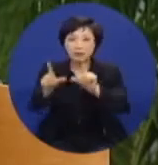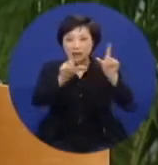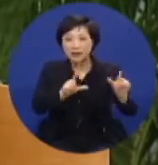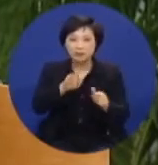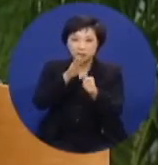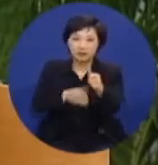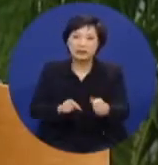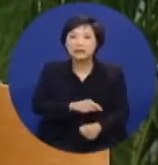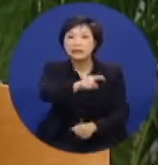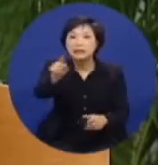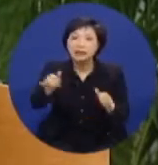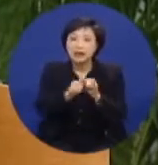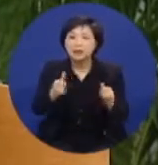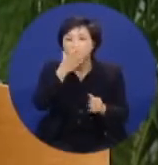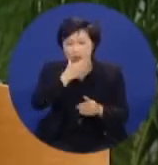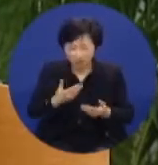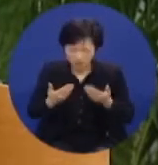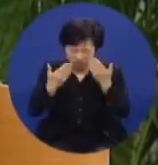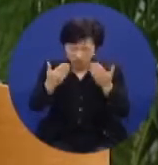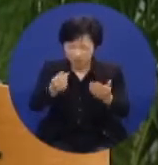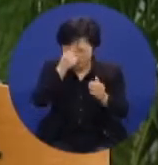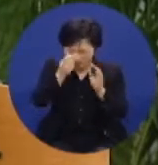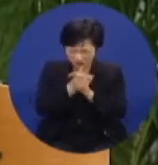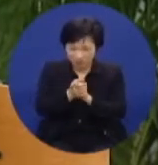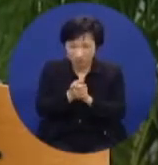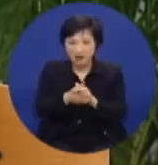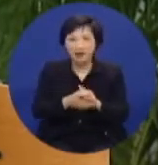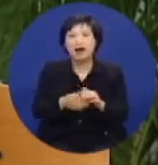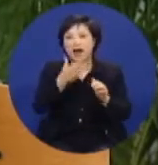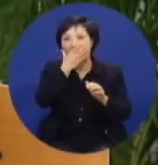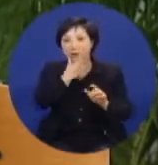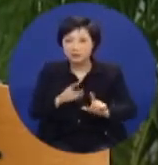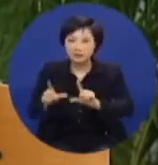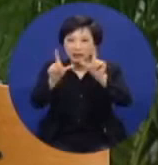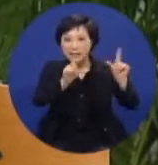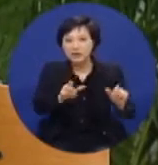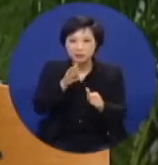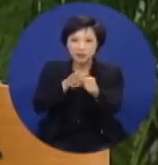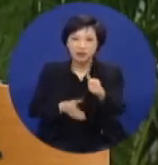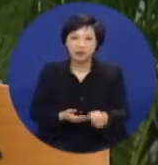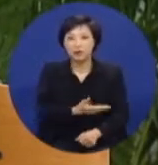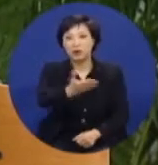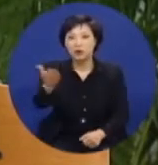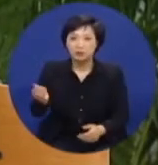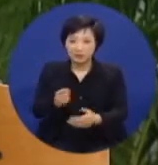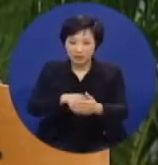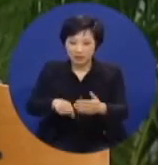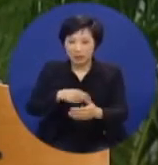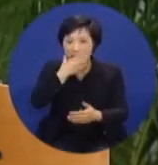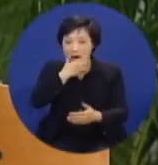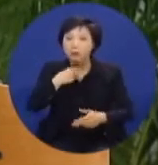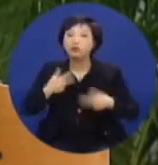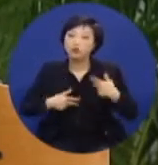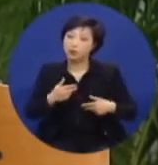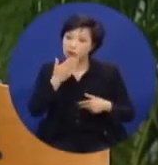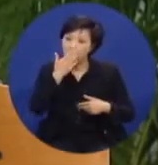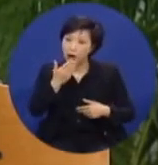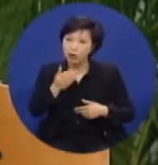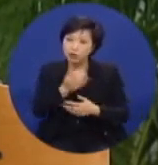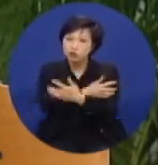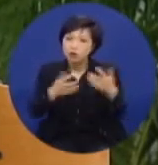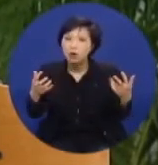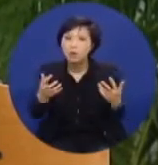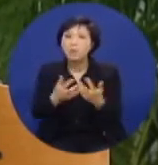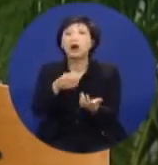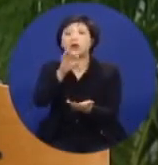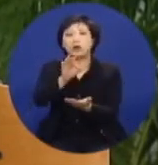그것들을 축복하며 3 행복하십시오 당신 속에 행복을 누릴 만한 차후 후만 기업이 바로